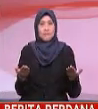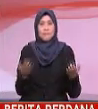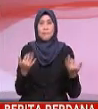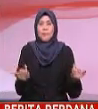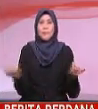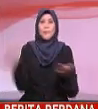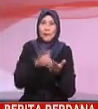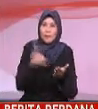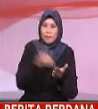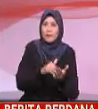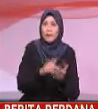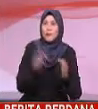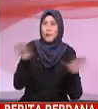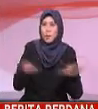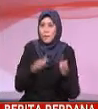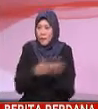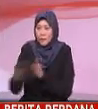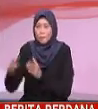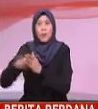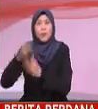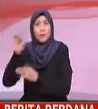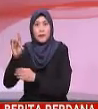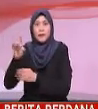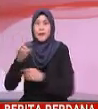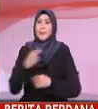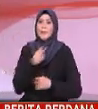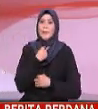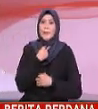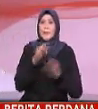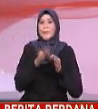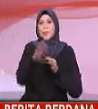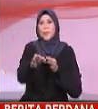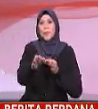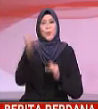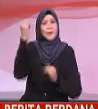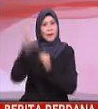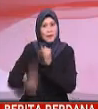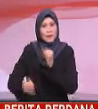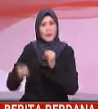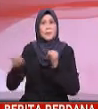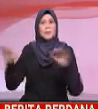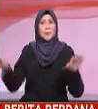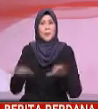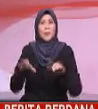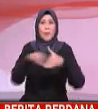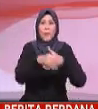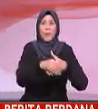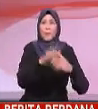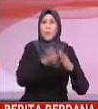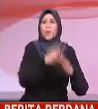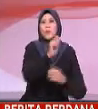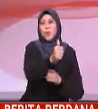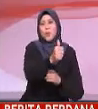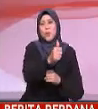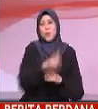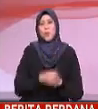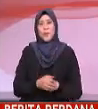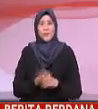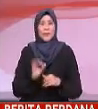plan sekali lagi untuk nak buat bulan 8 pun terpaksa ditangguhkan. Last kali dapat buat pada bulan 10. Saya